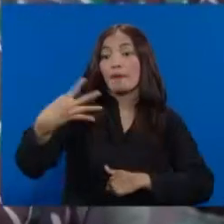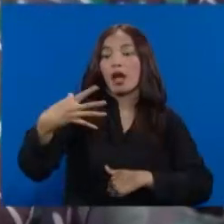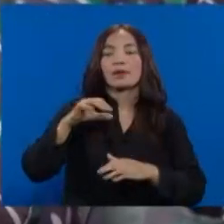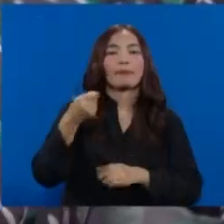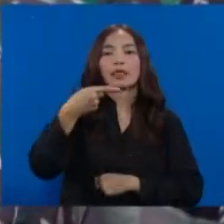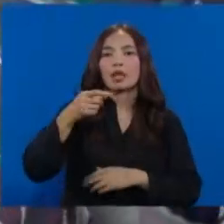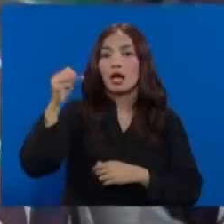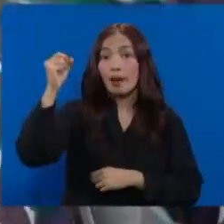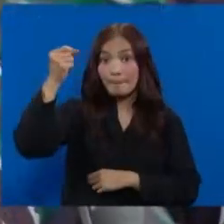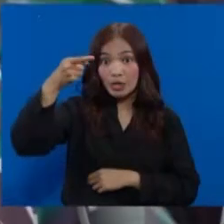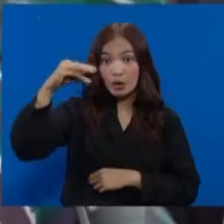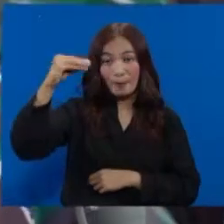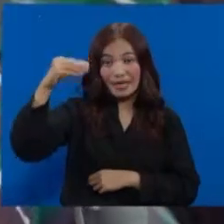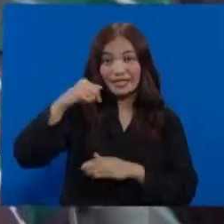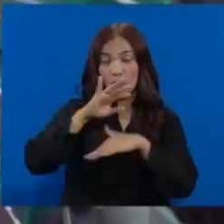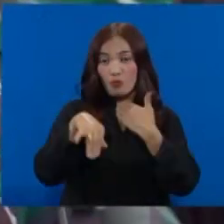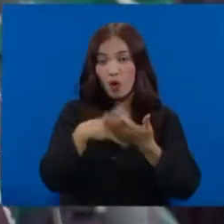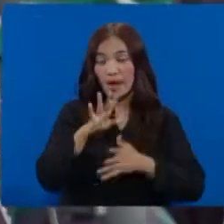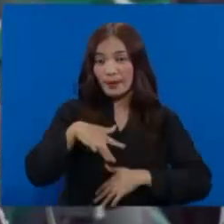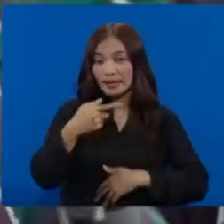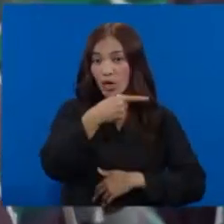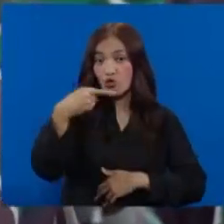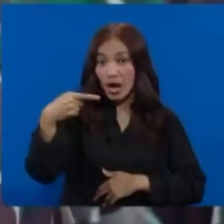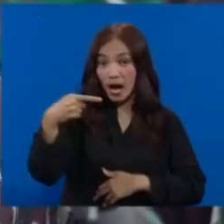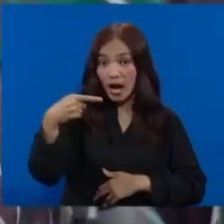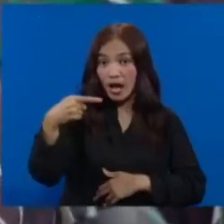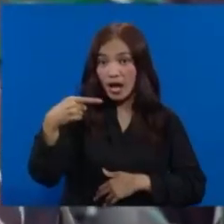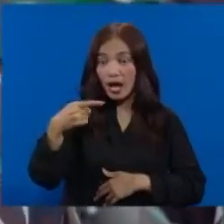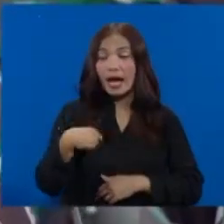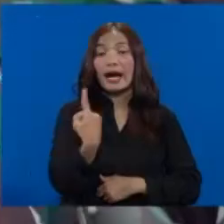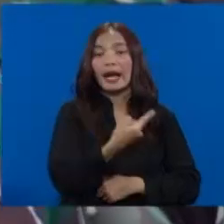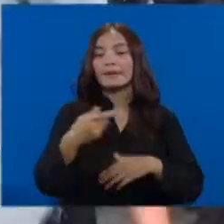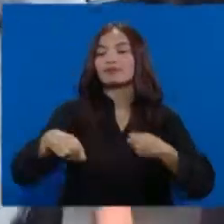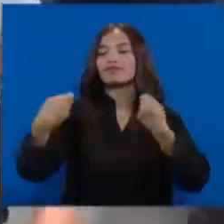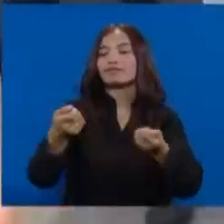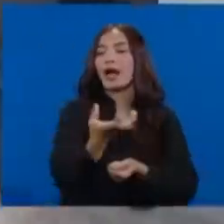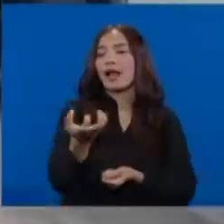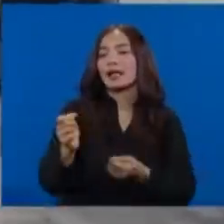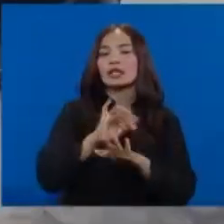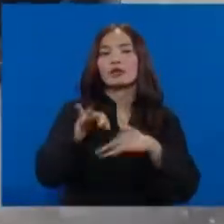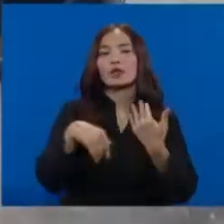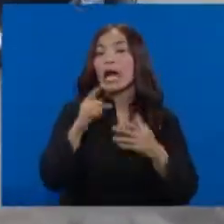pagi semua yang kita anggap kurang tadi akan lebih sempurna.